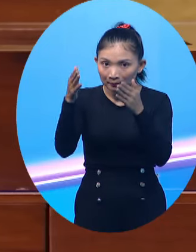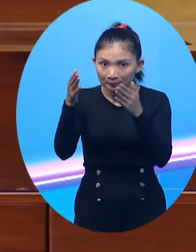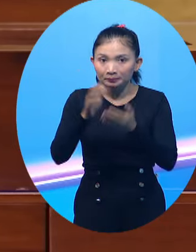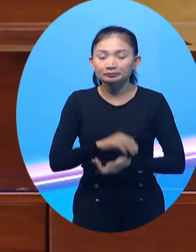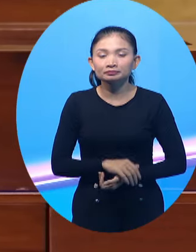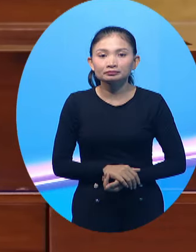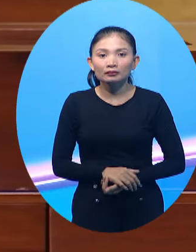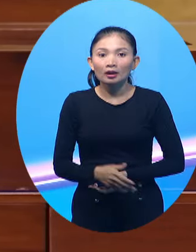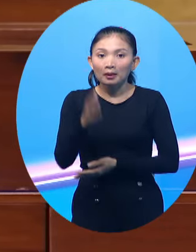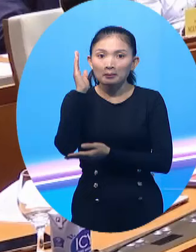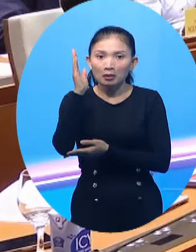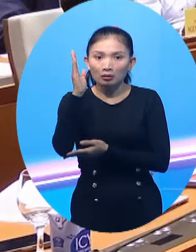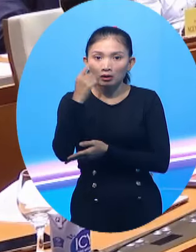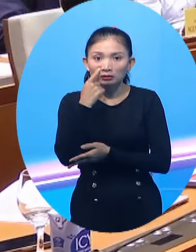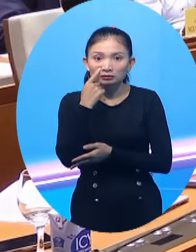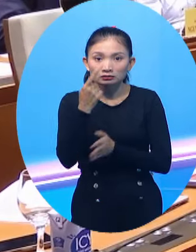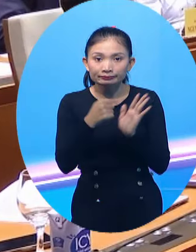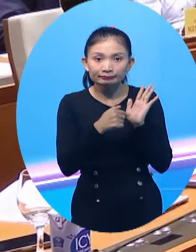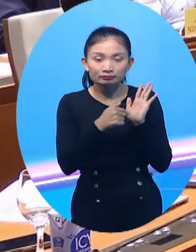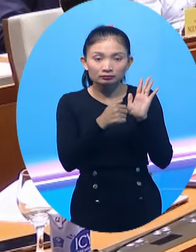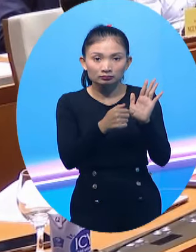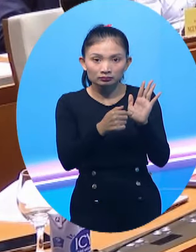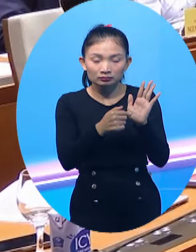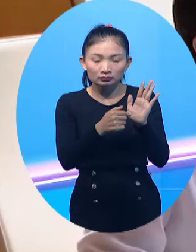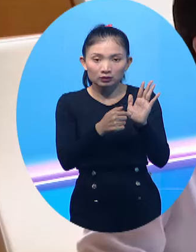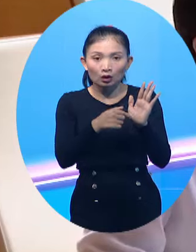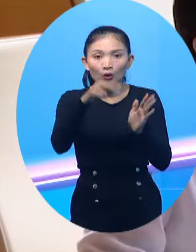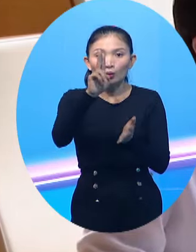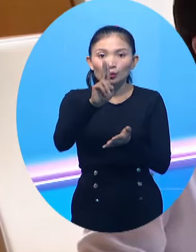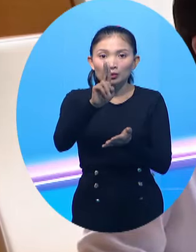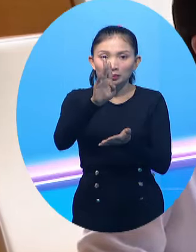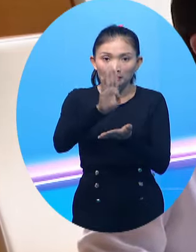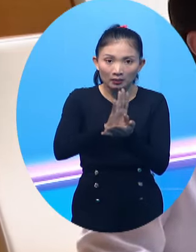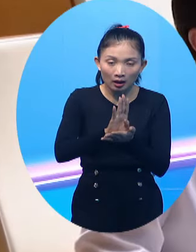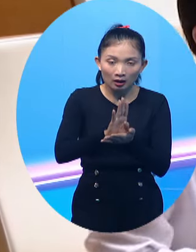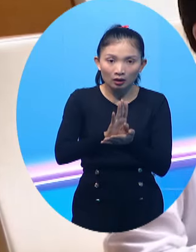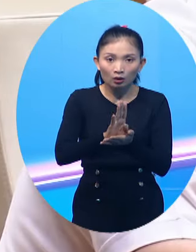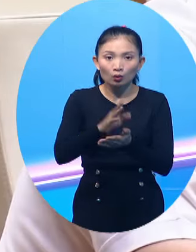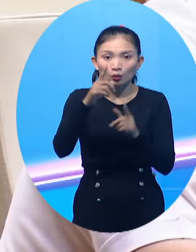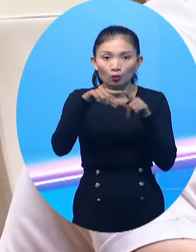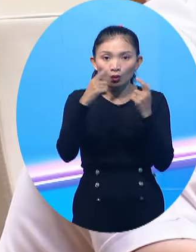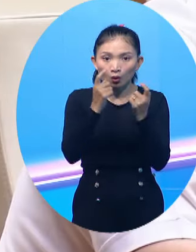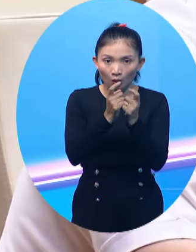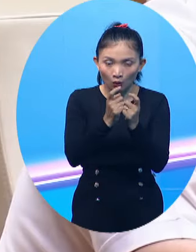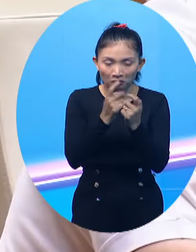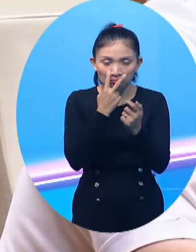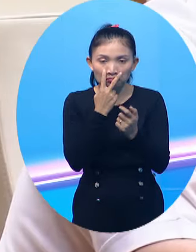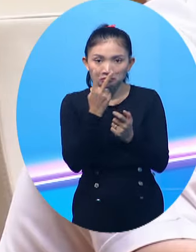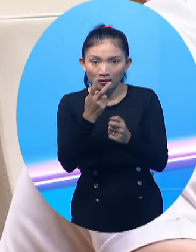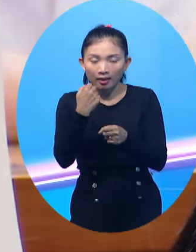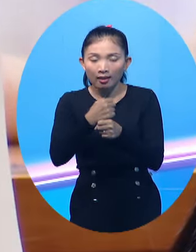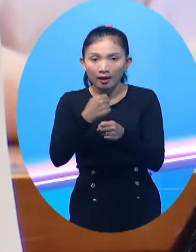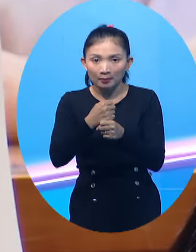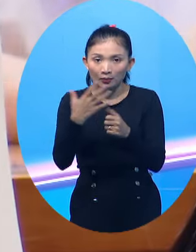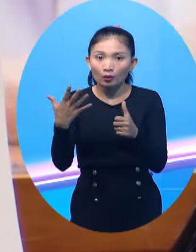quả thực tế cho thấy việc thực hiện các nghị quyết của ủy ban Thượng vụ quốc hội đã đạt được nhiều kết quả đáng ghi nhận tạo sự chuyển biến tích cực thể hiện